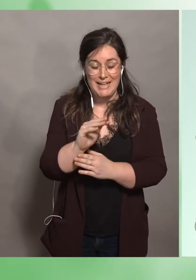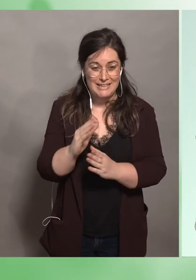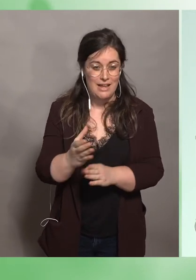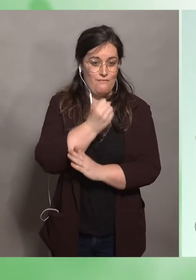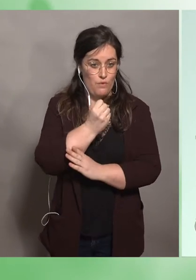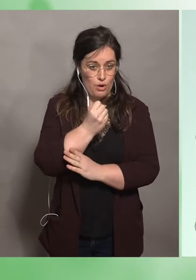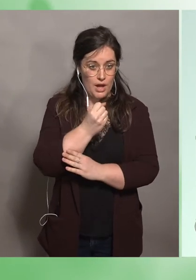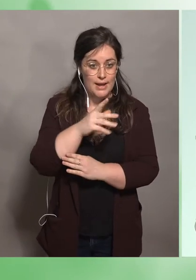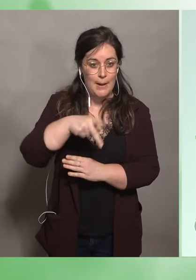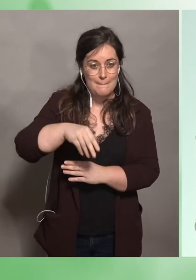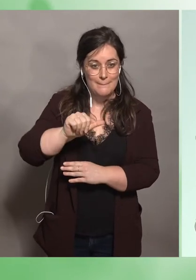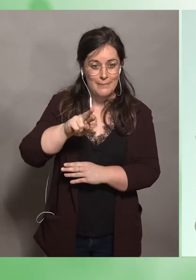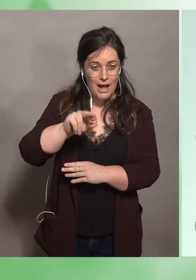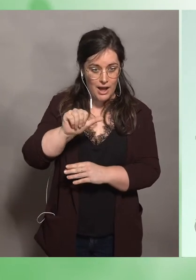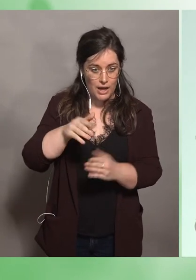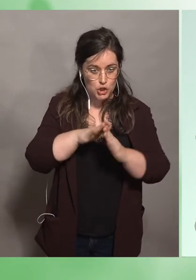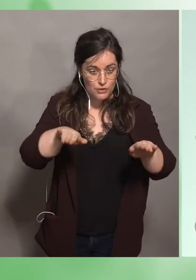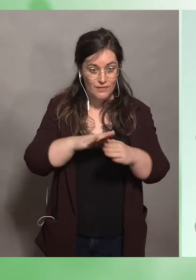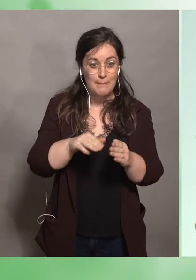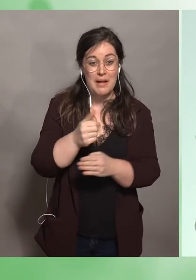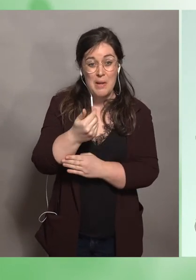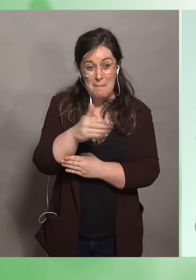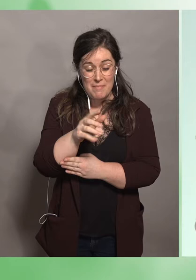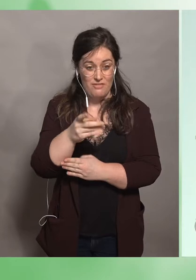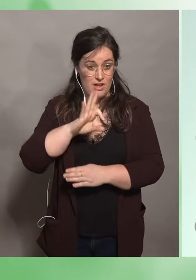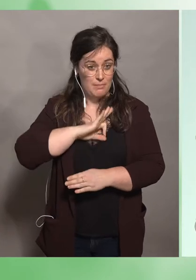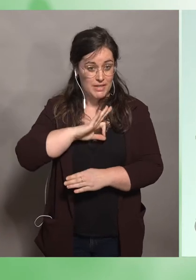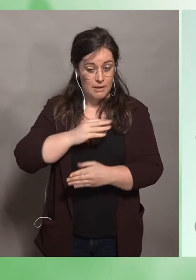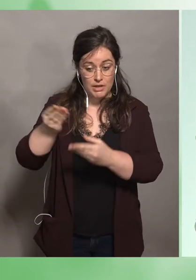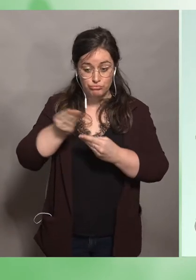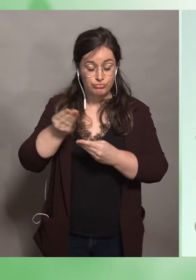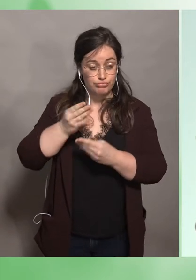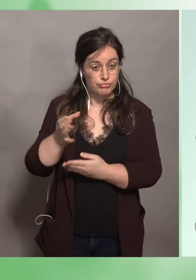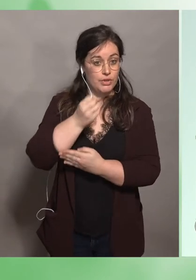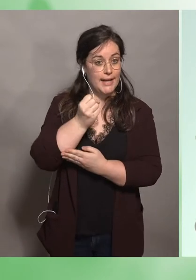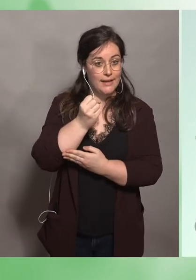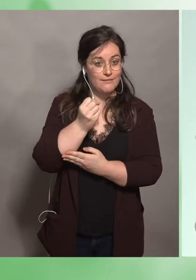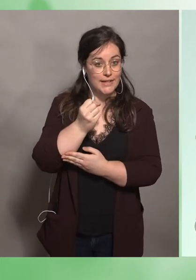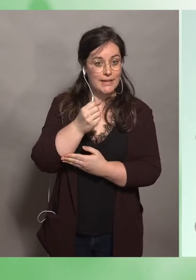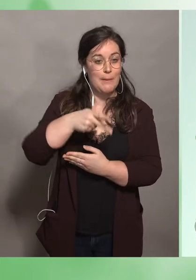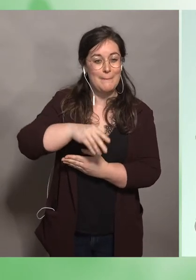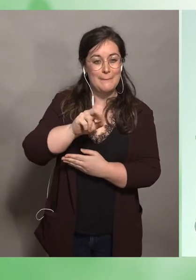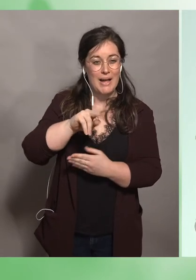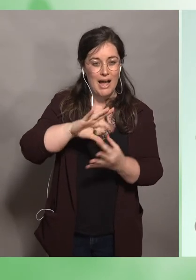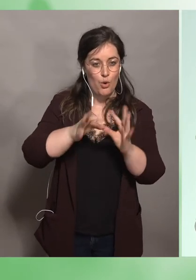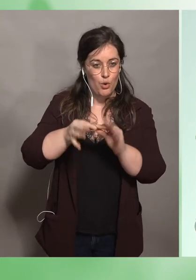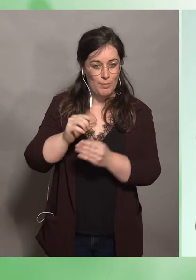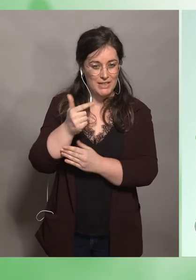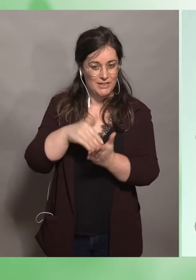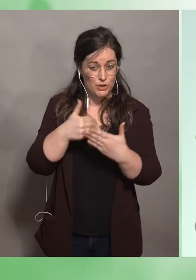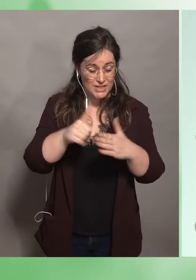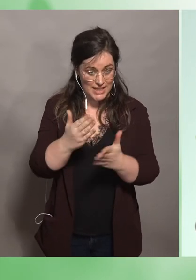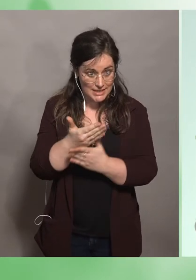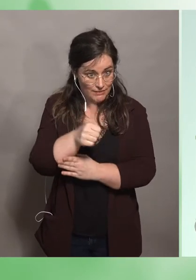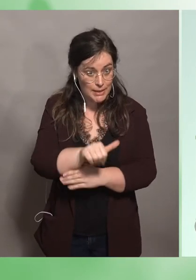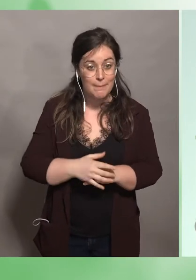Paraschwimmer, mehrfacher Medaillengewinner bei Welt- und Europameisterschaften und bei den Paralympics in Rio 2016. Und neben dem